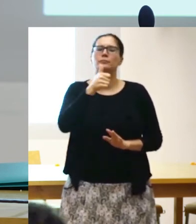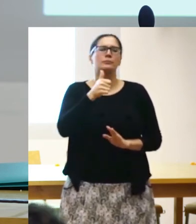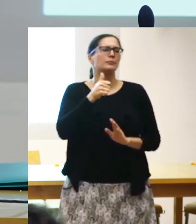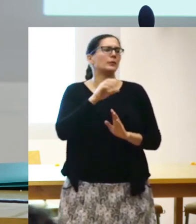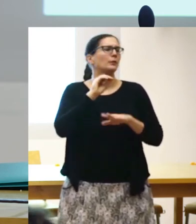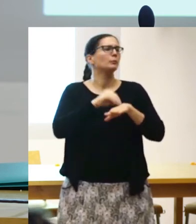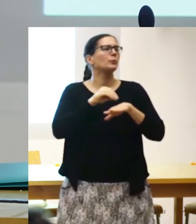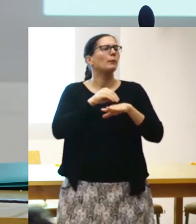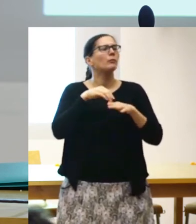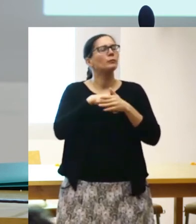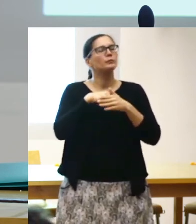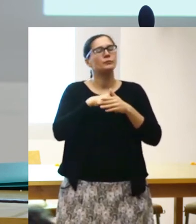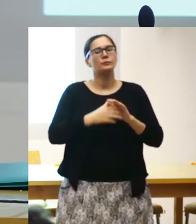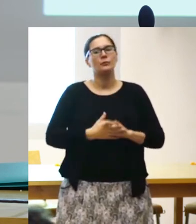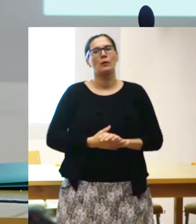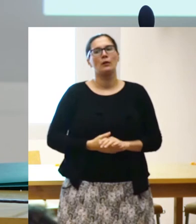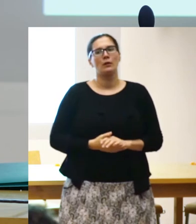tomu přístupu